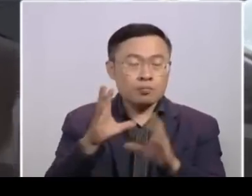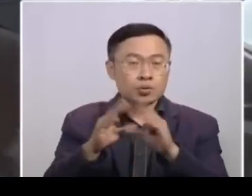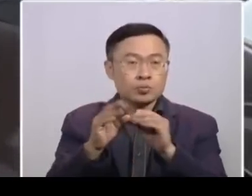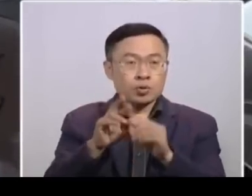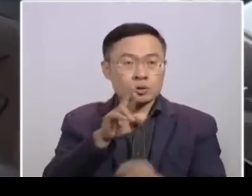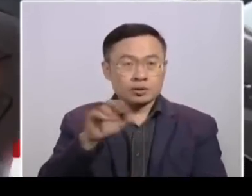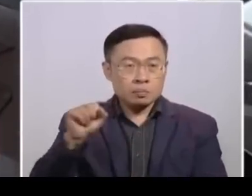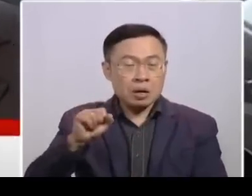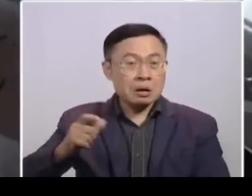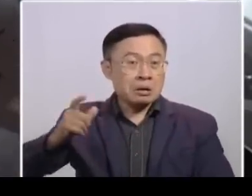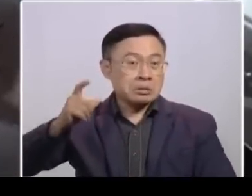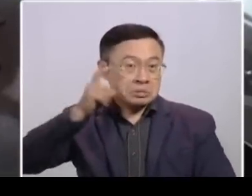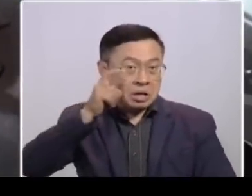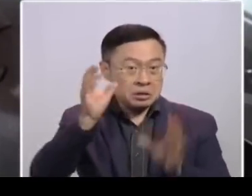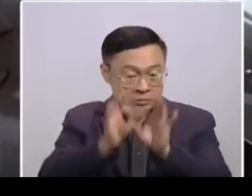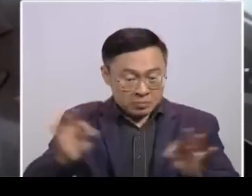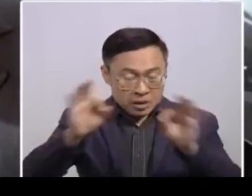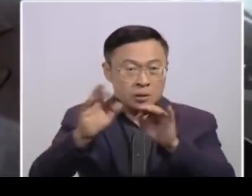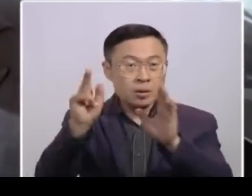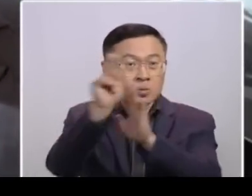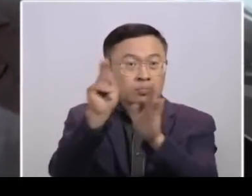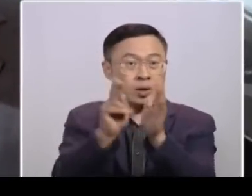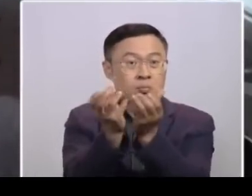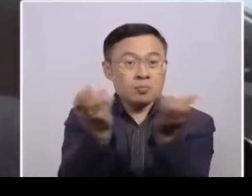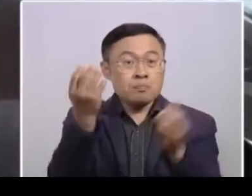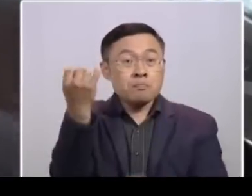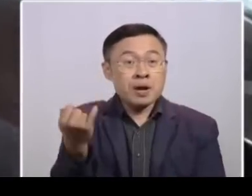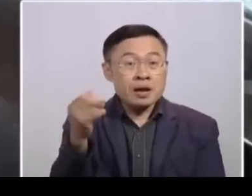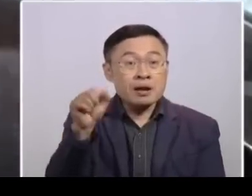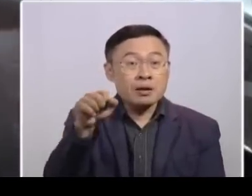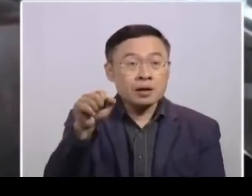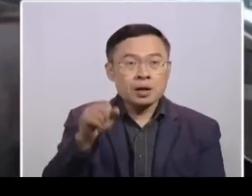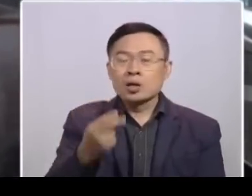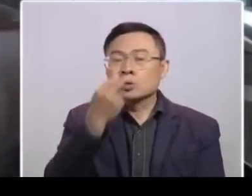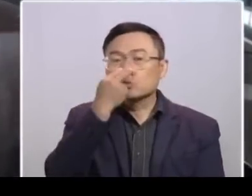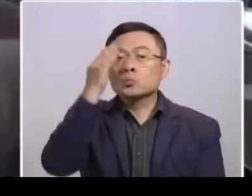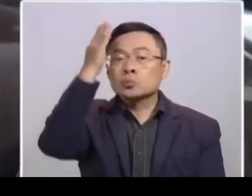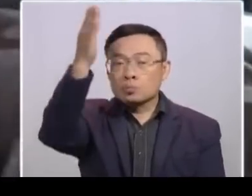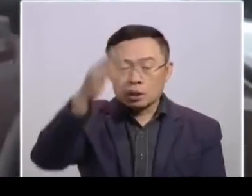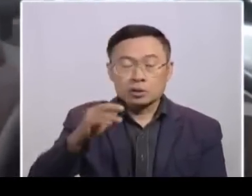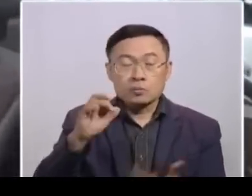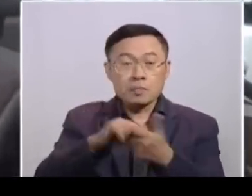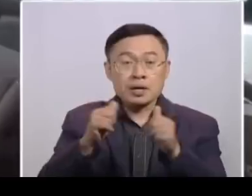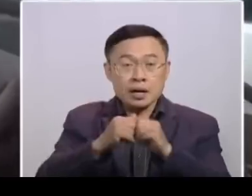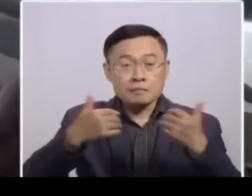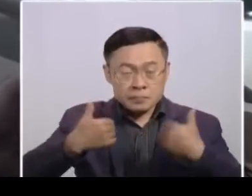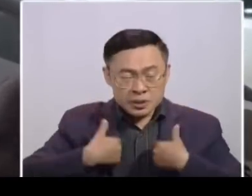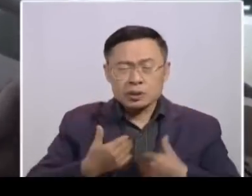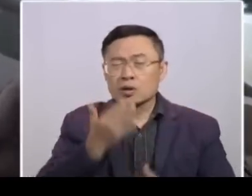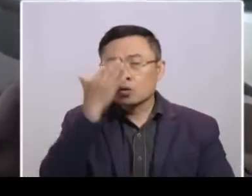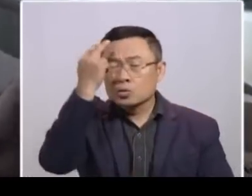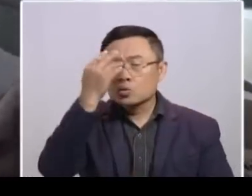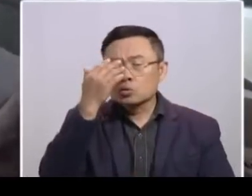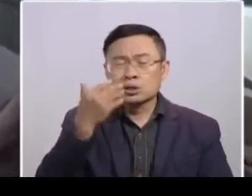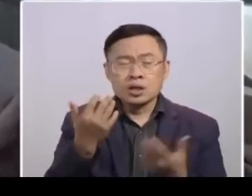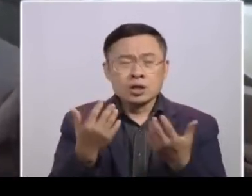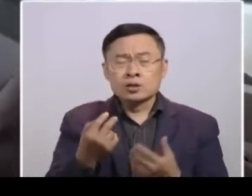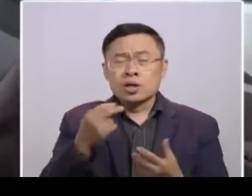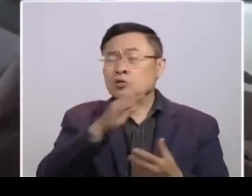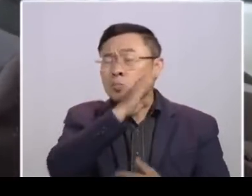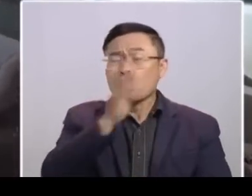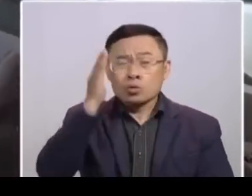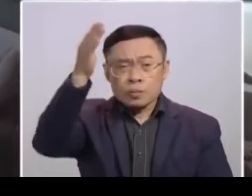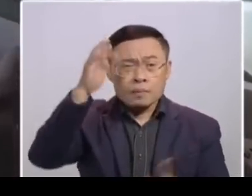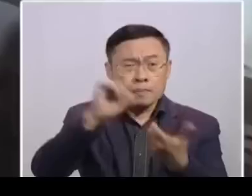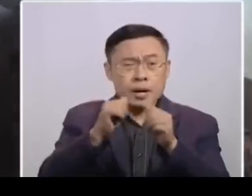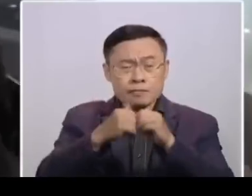คะ เรื่องที่ถ้ามีปัญหาต่อไปก็ว่ากันต่อไป ครับท่านคะถ้าเกิดสมมติมีการยื่นฟ้อง